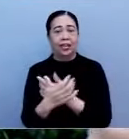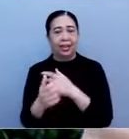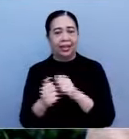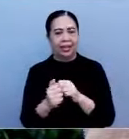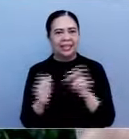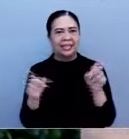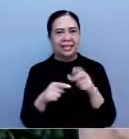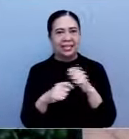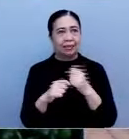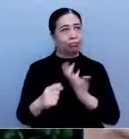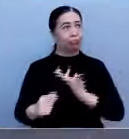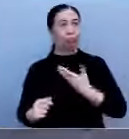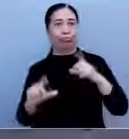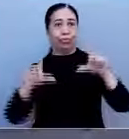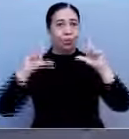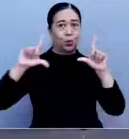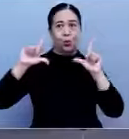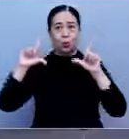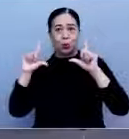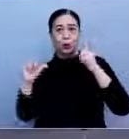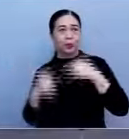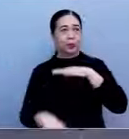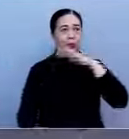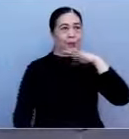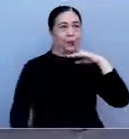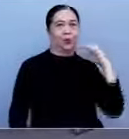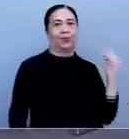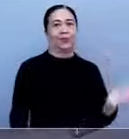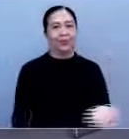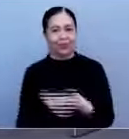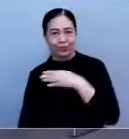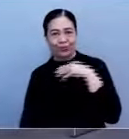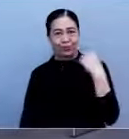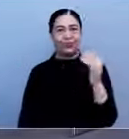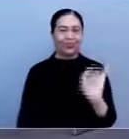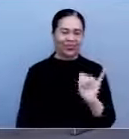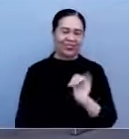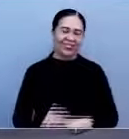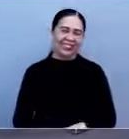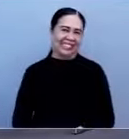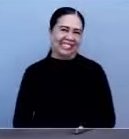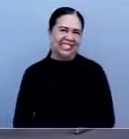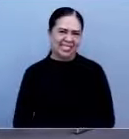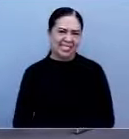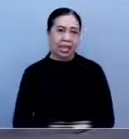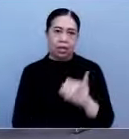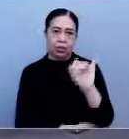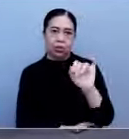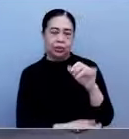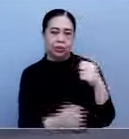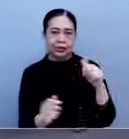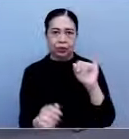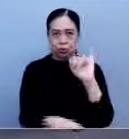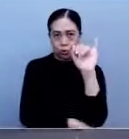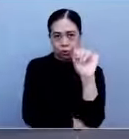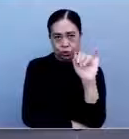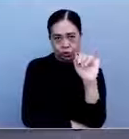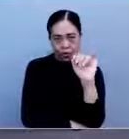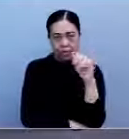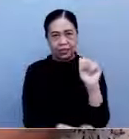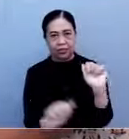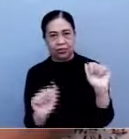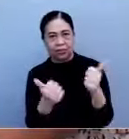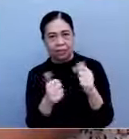short, pasikat. Oh, ito magpasikat na kayo. Ayun na, ayun na. Meron tayo social challenge. Social but make it